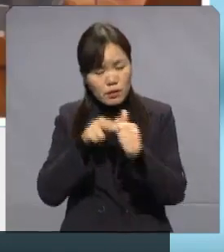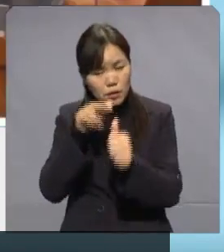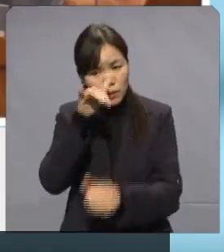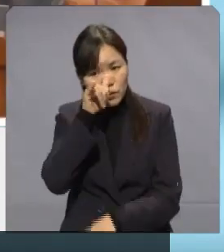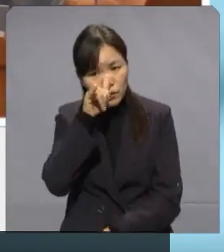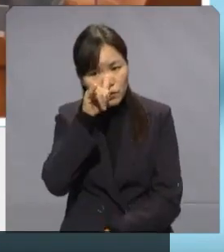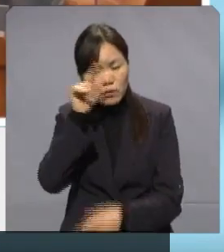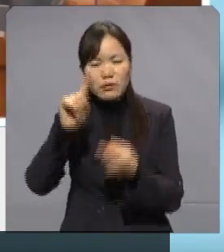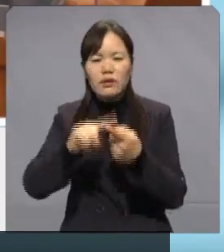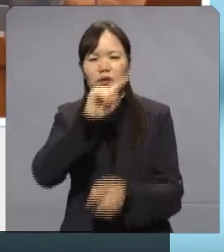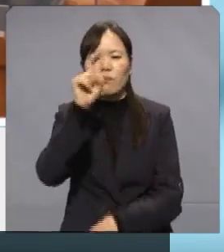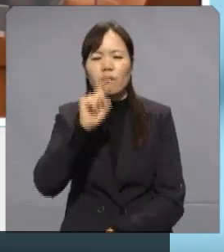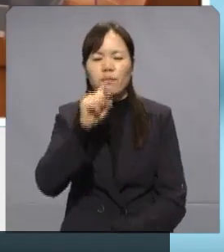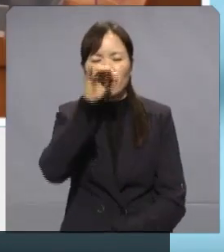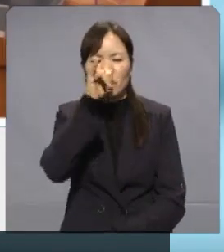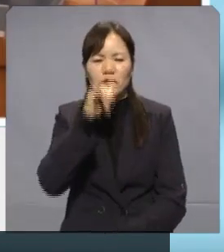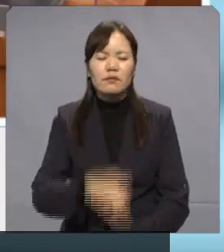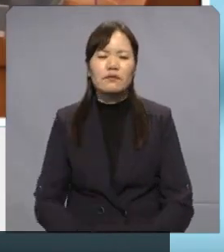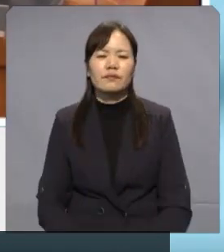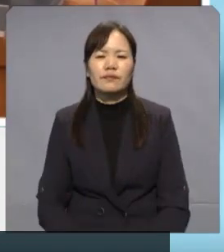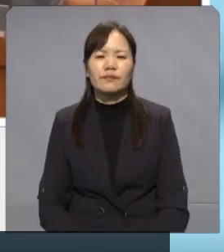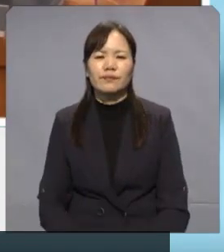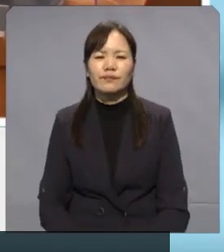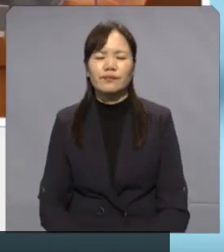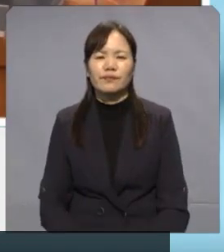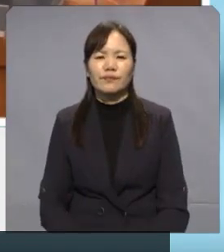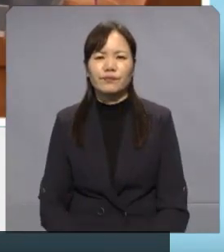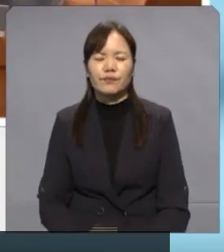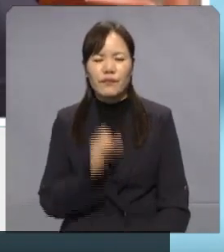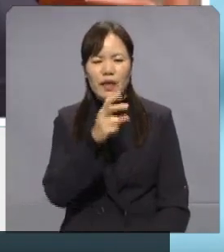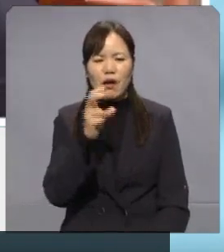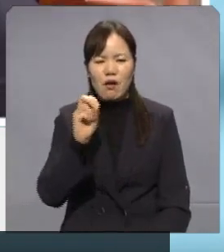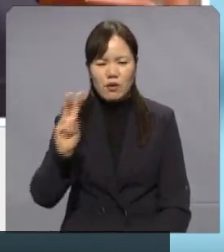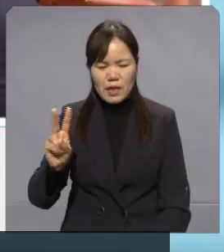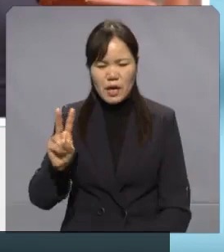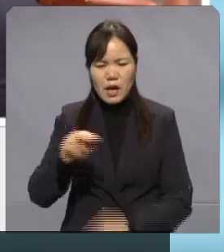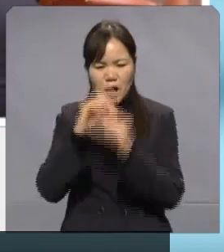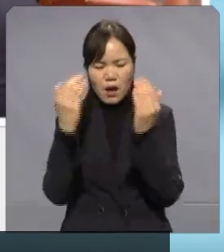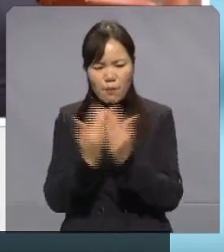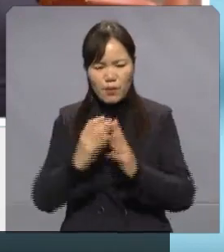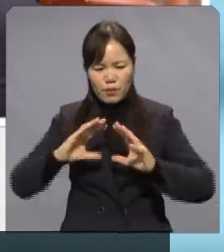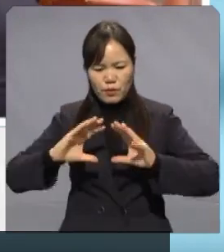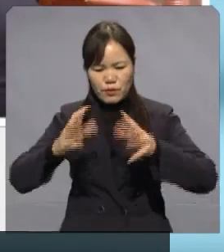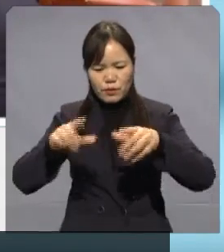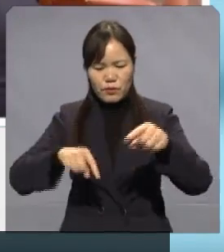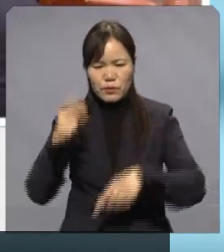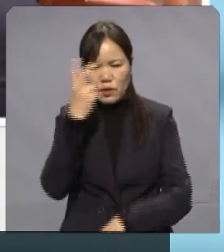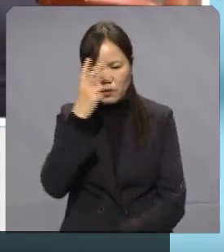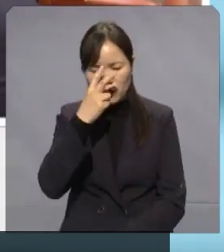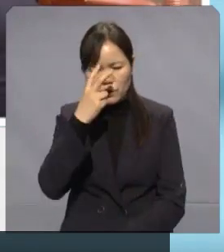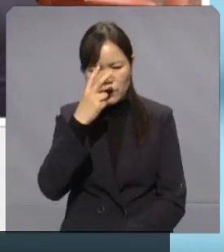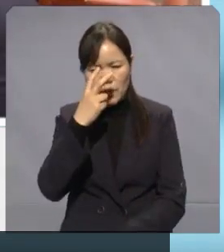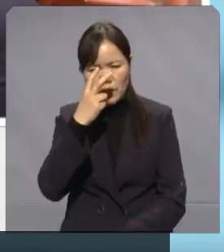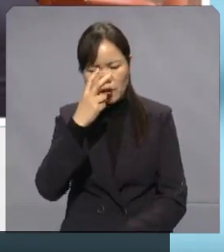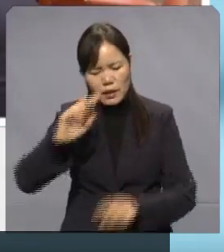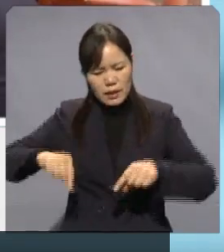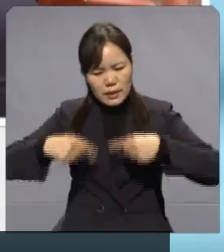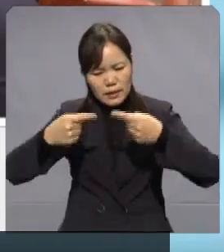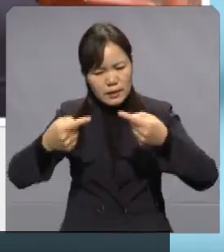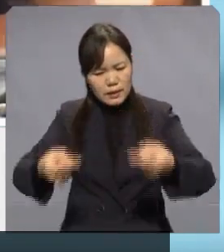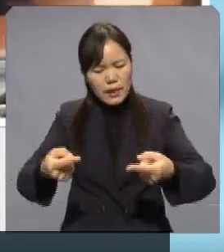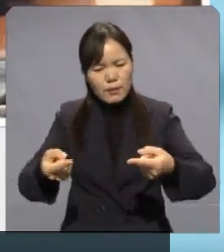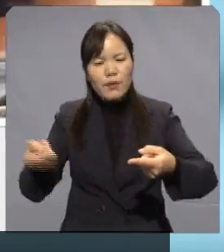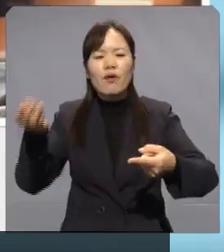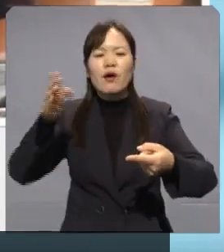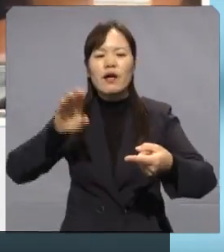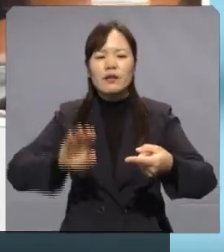여전히 회의적이죠. 그렇기 때문에 사실 여야 양측 다 국정조사는 기본적으로 참여하면 할 것이면서도